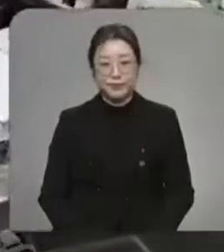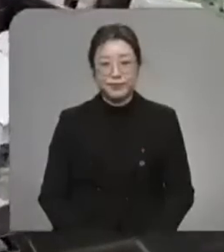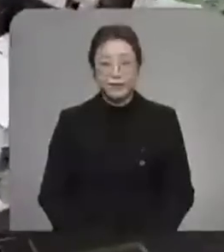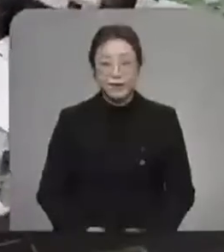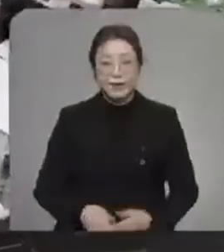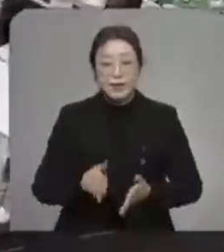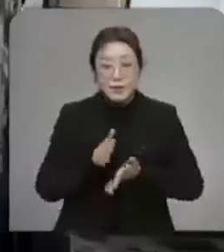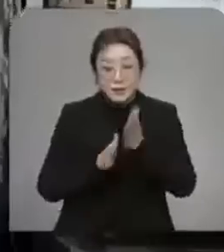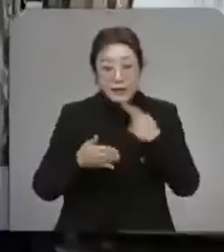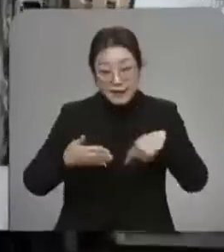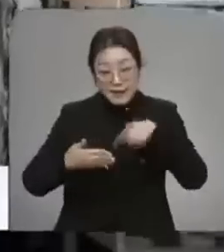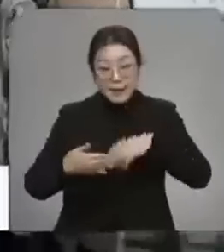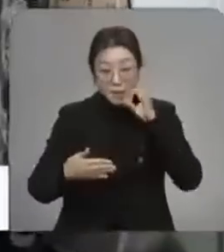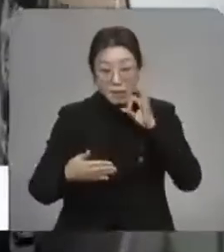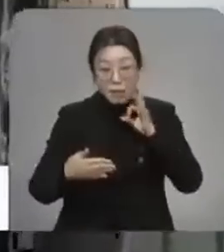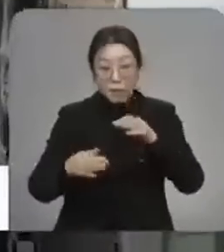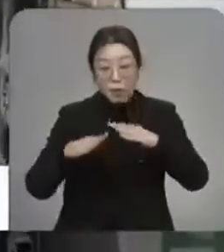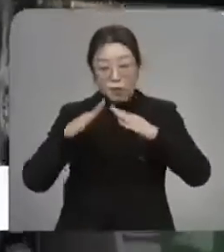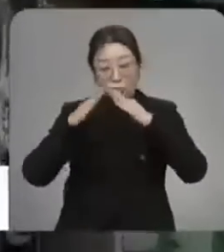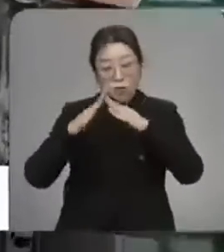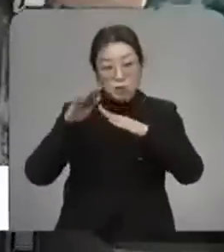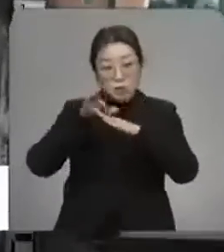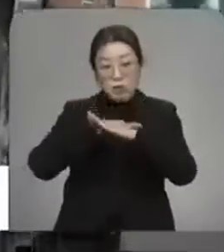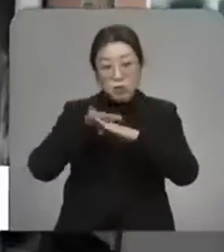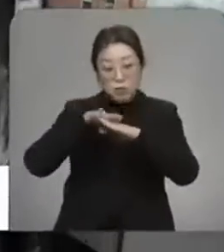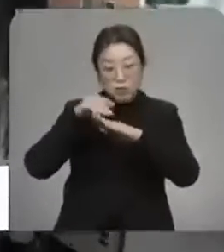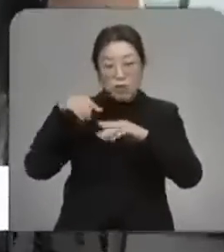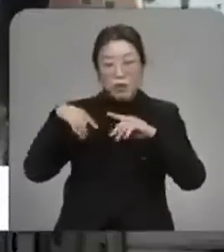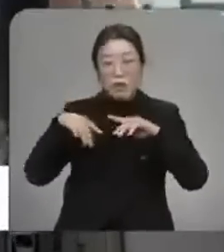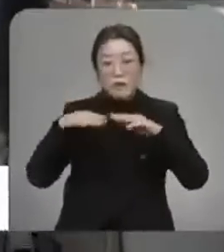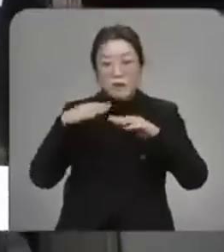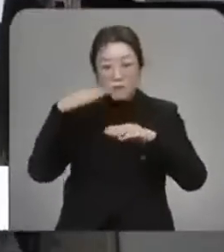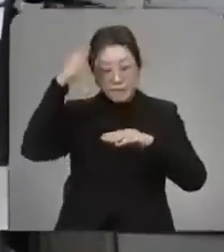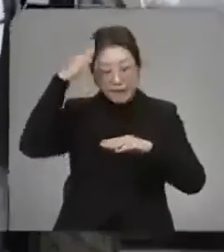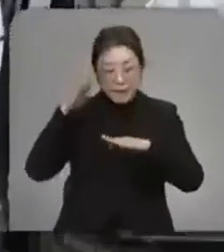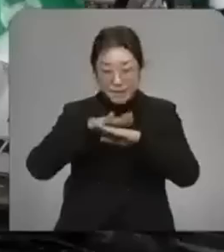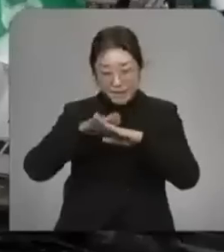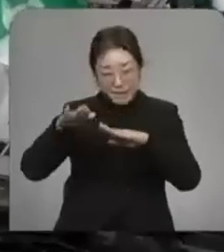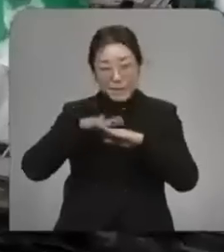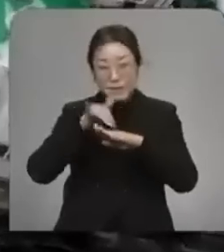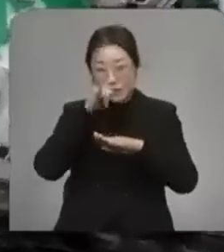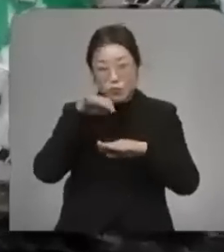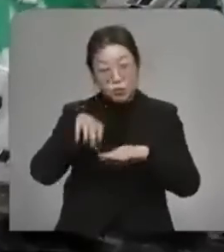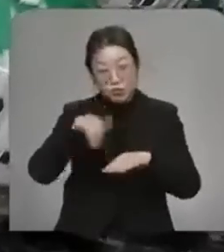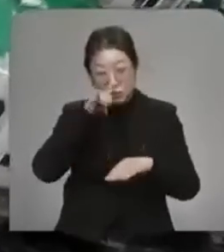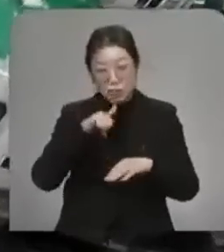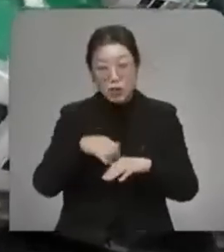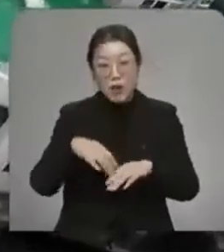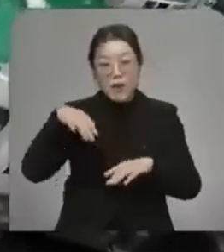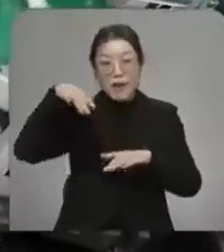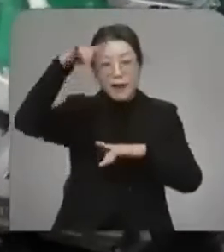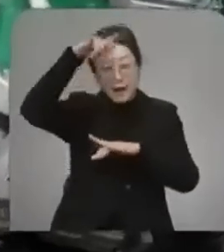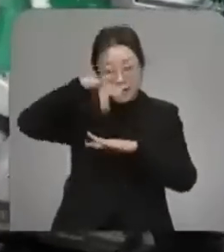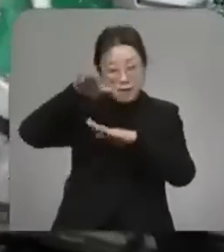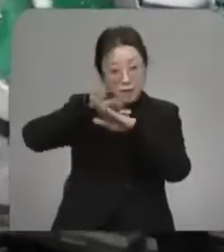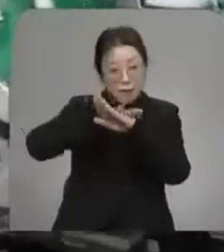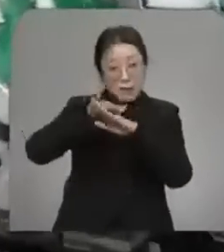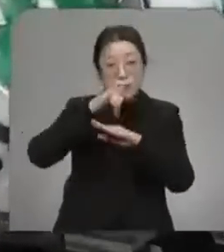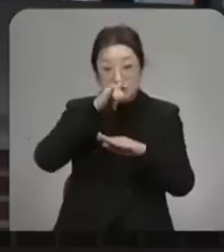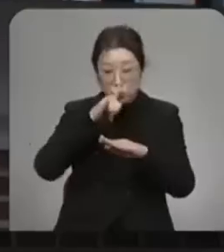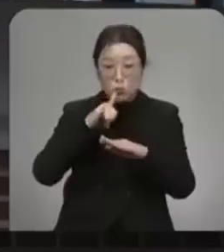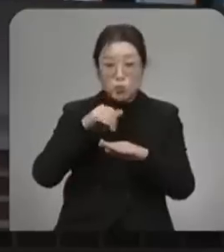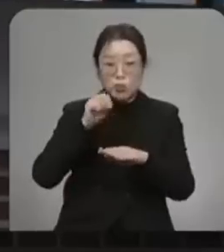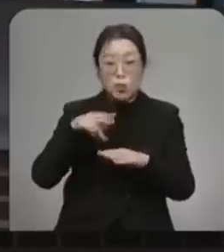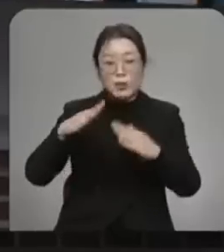도심 주택가입니다. 옥상에 판자 모양의 시설물을 설치한 집들이 눈에 띕니다. 태양광 발전 설비를 설치한 집도